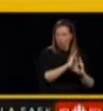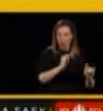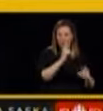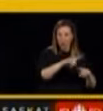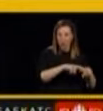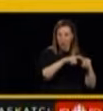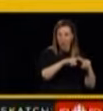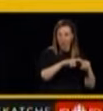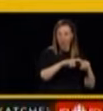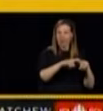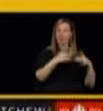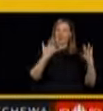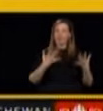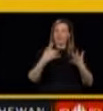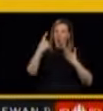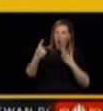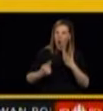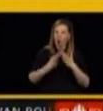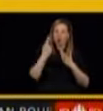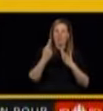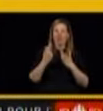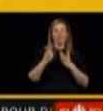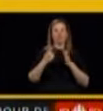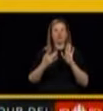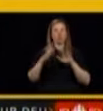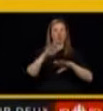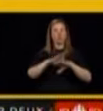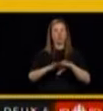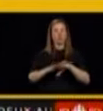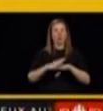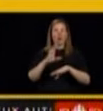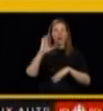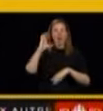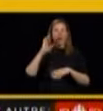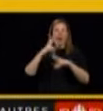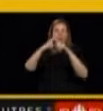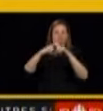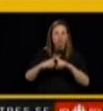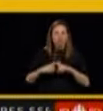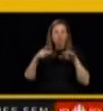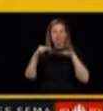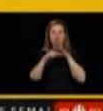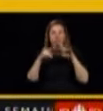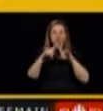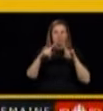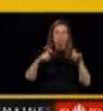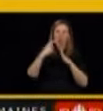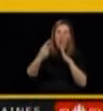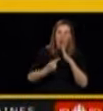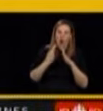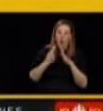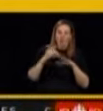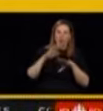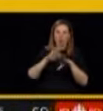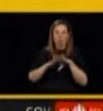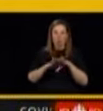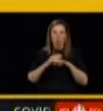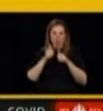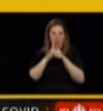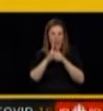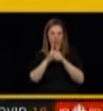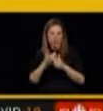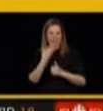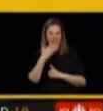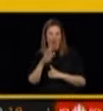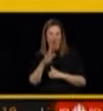rouvrir davantage le secteur de la radiologie, de l'imagerie médicale pour le suivi des investigations pour l'ensemble